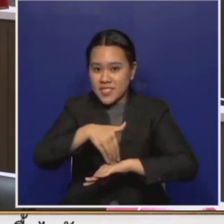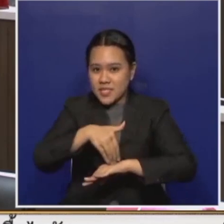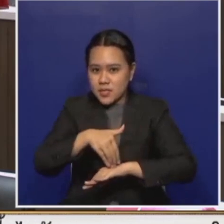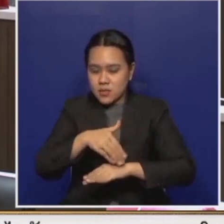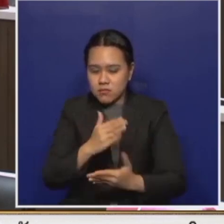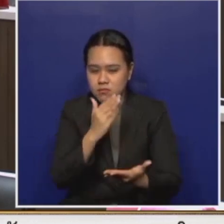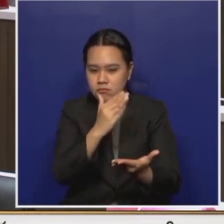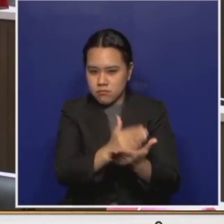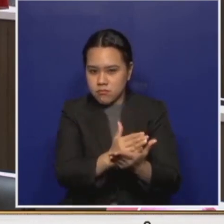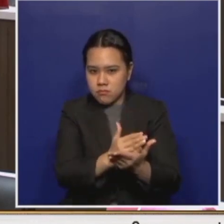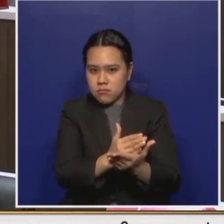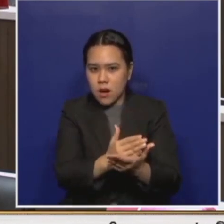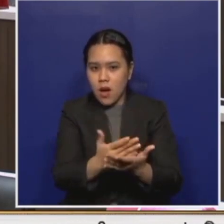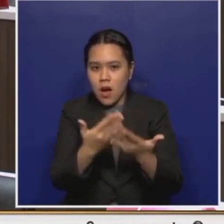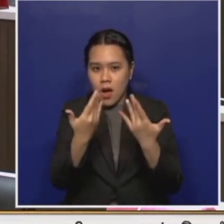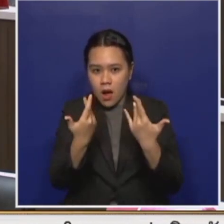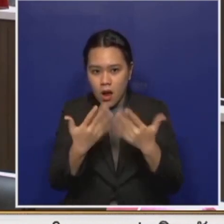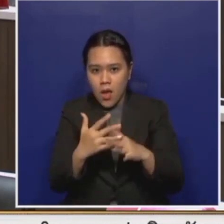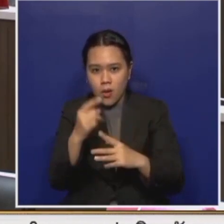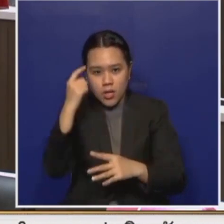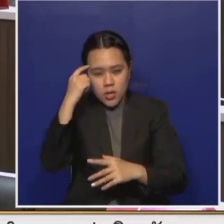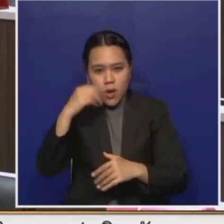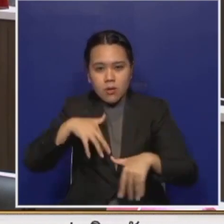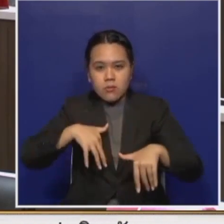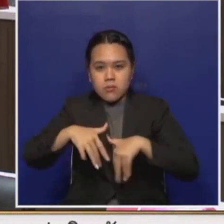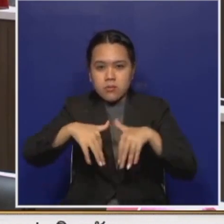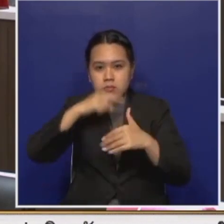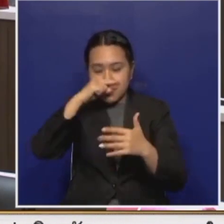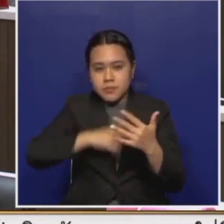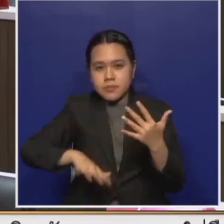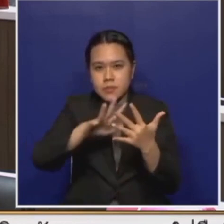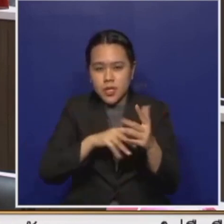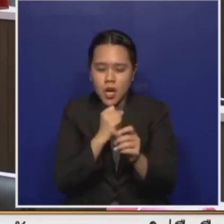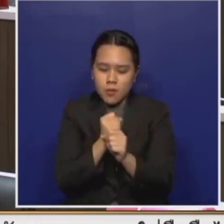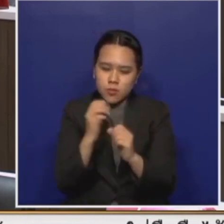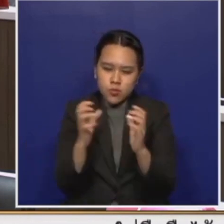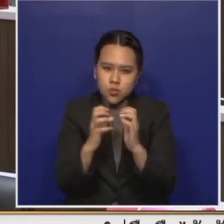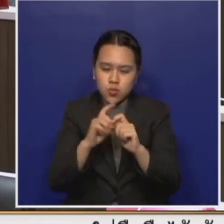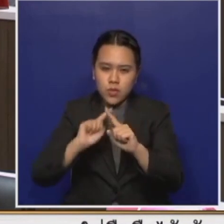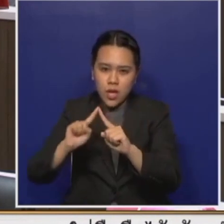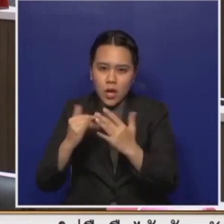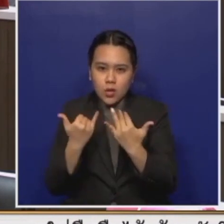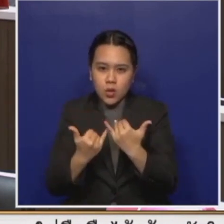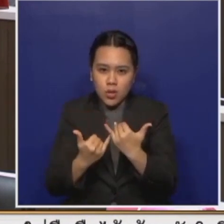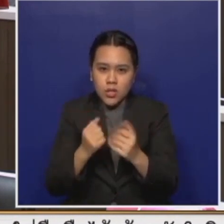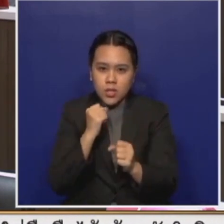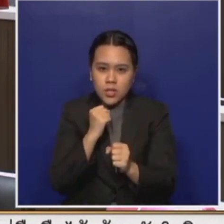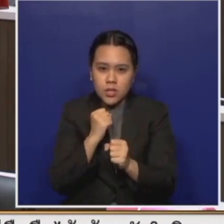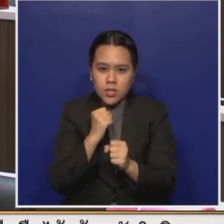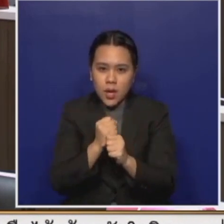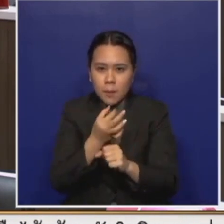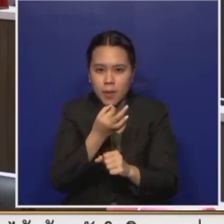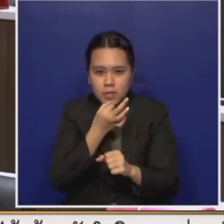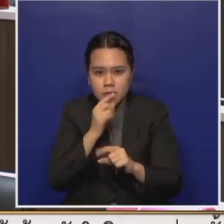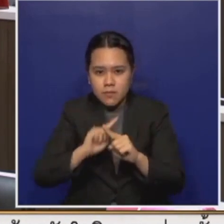้คนของประเทศเรามความเยี่ยางละบากมากจากกเดินทางที่พองมาฮษศาๆข้าขายกับ million, ญ ประเทศ